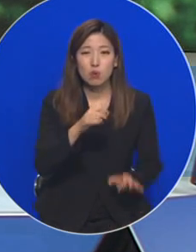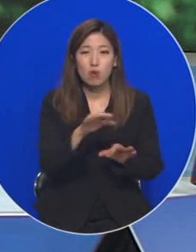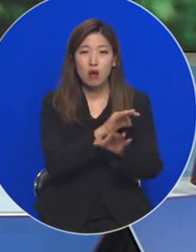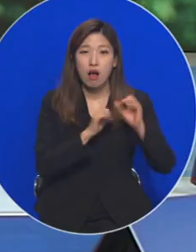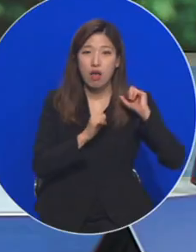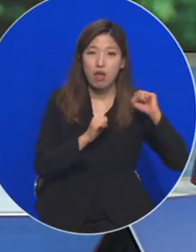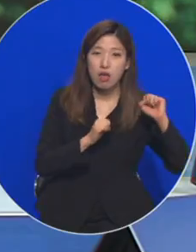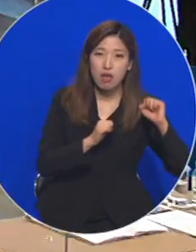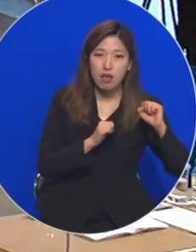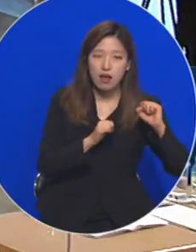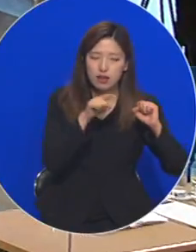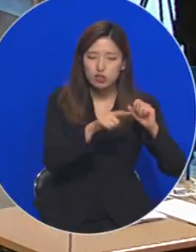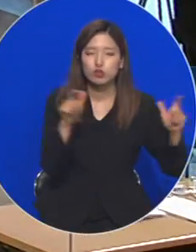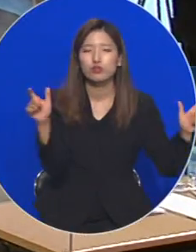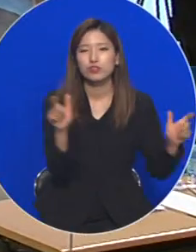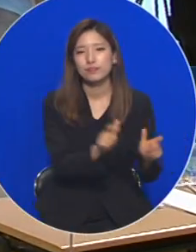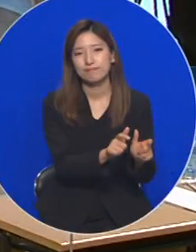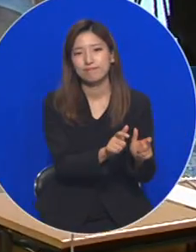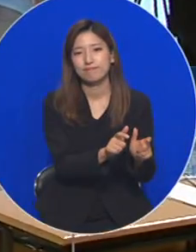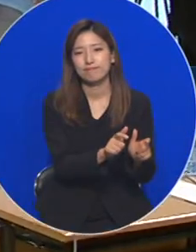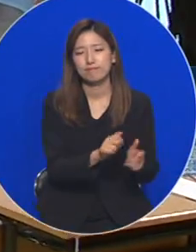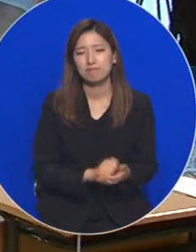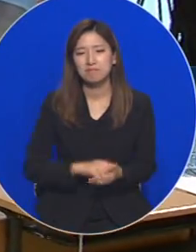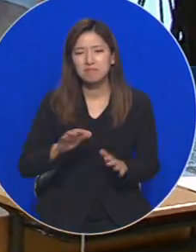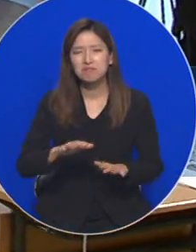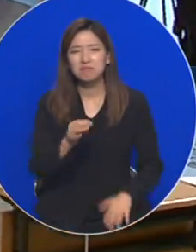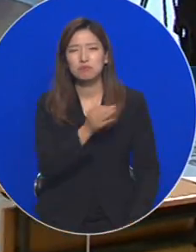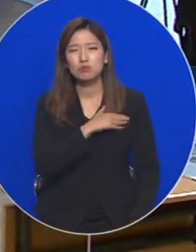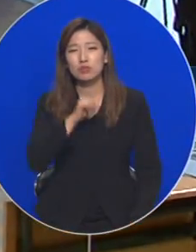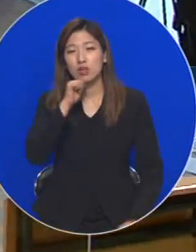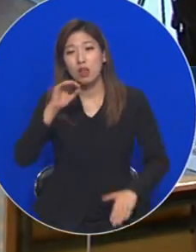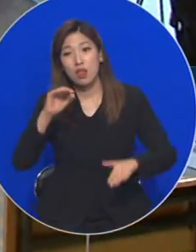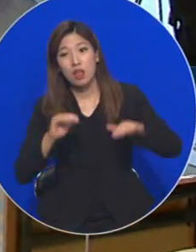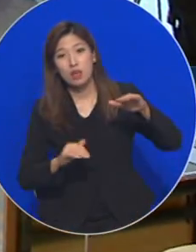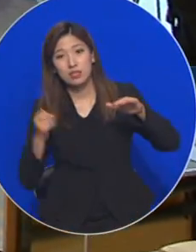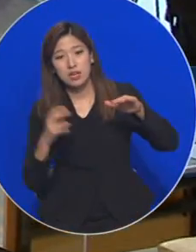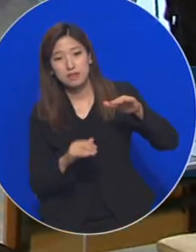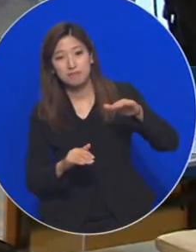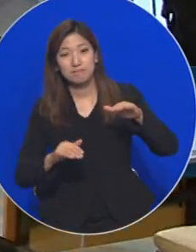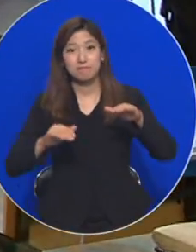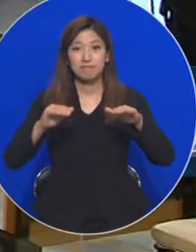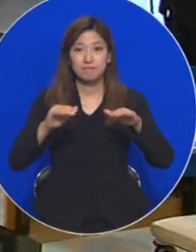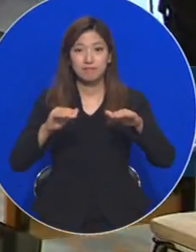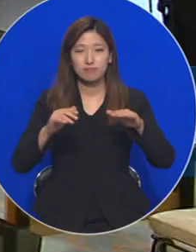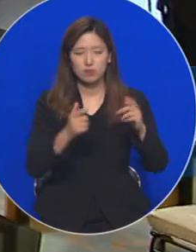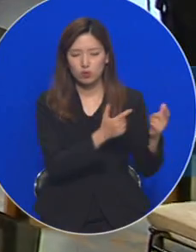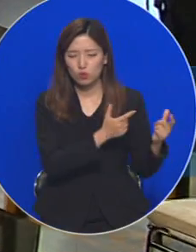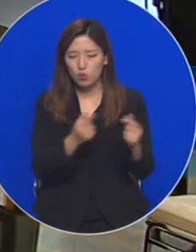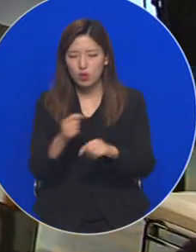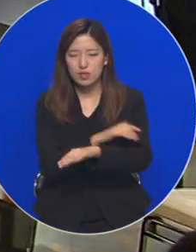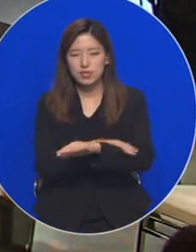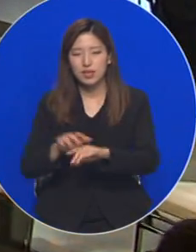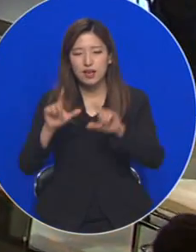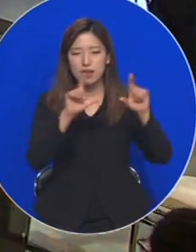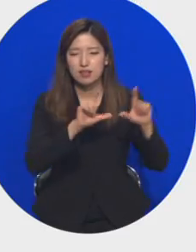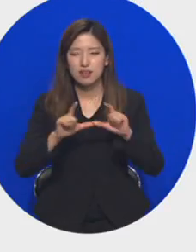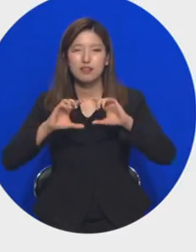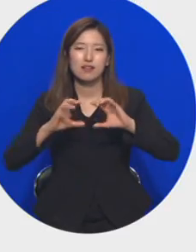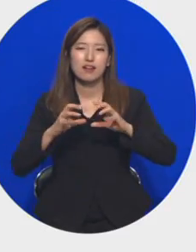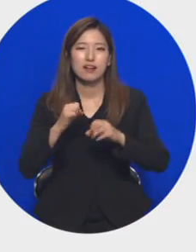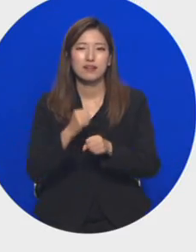것입니다 그리고 우리 사회도 불평등 정차 사이에서 소 융 사회 로 도약 시켜 나갈 것입니다